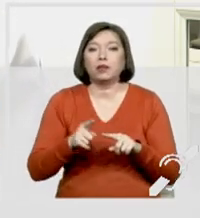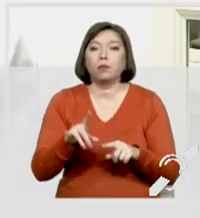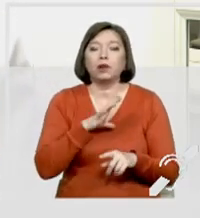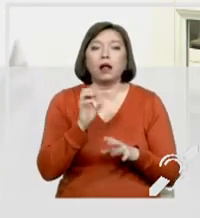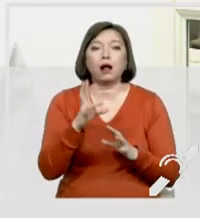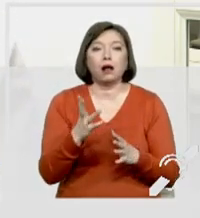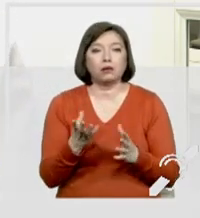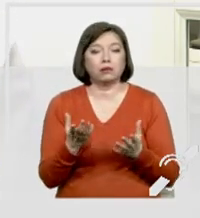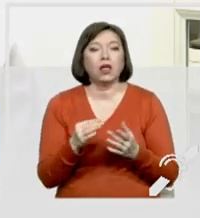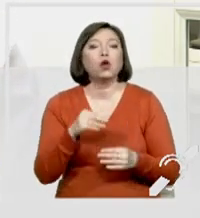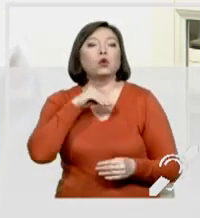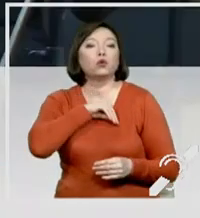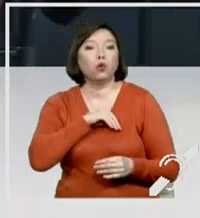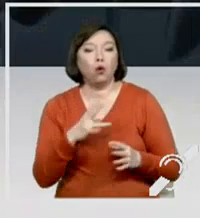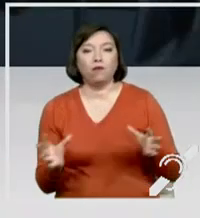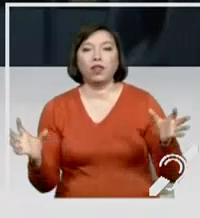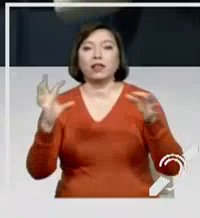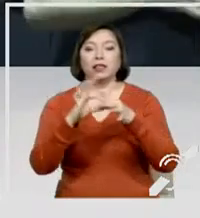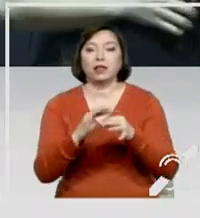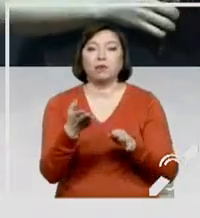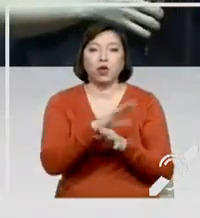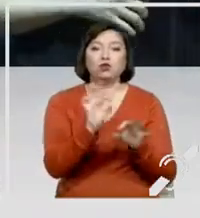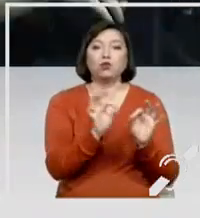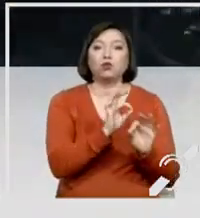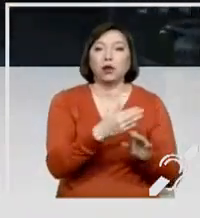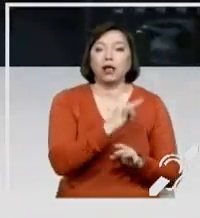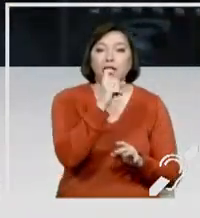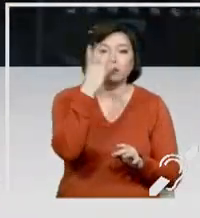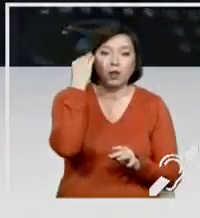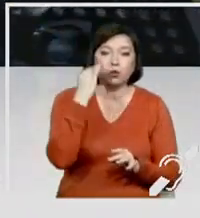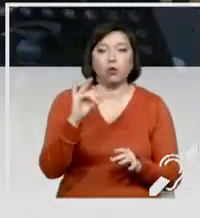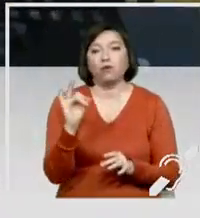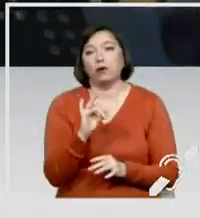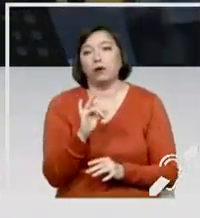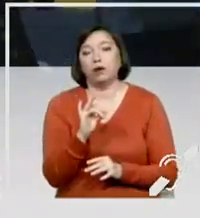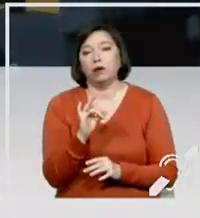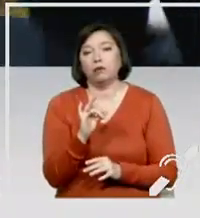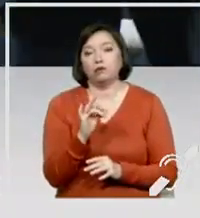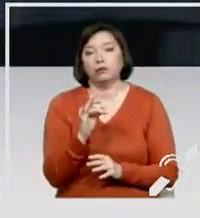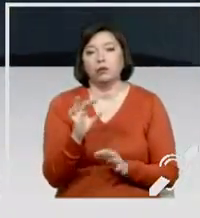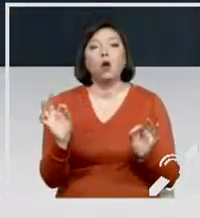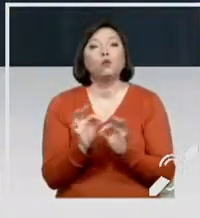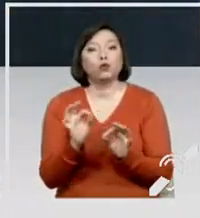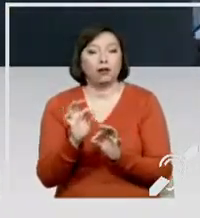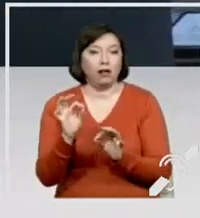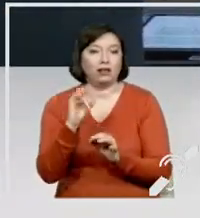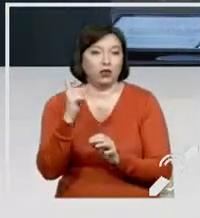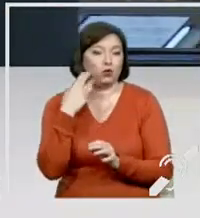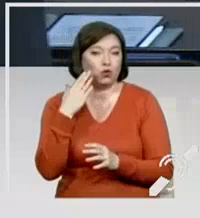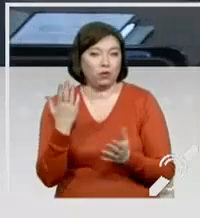o comuniune spirituală dintre muzicienii din Moldova și muzicienii din